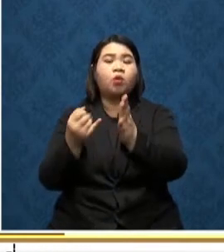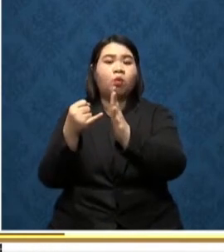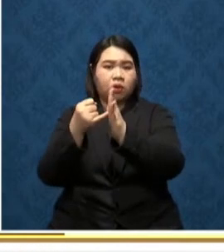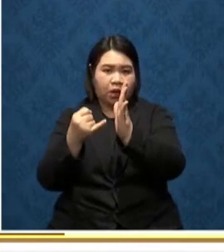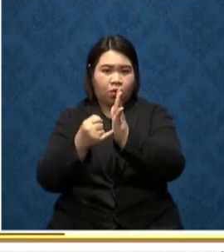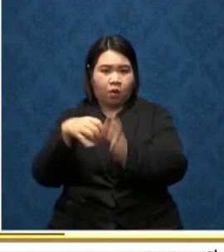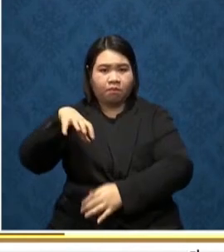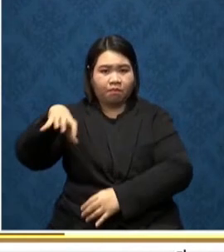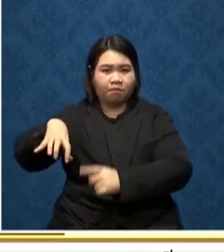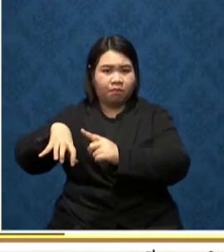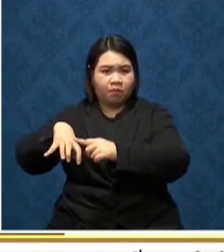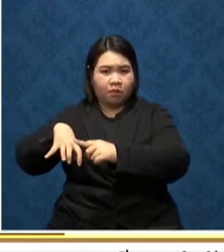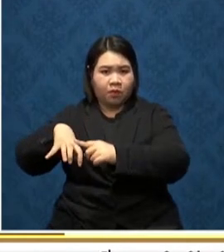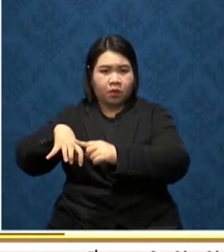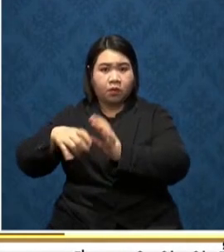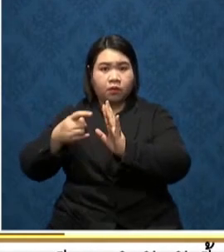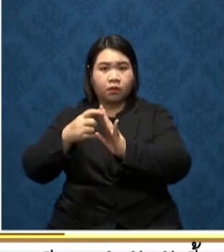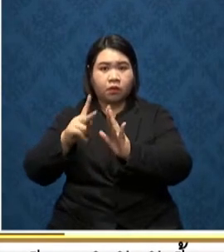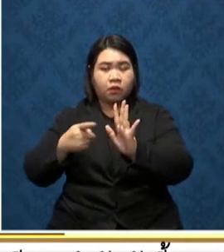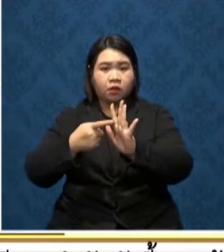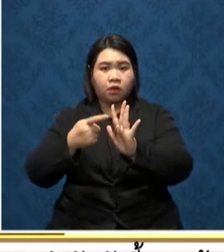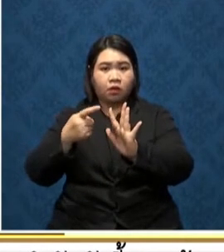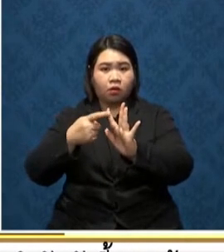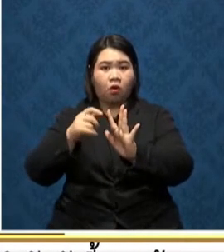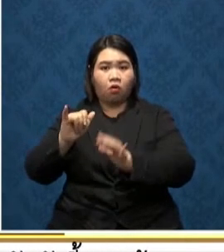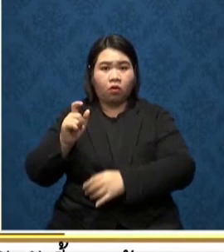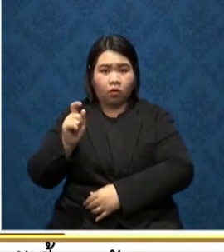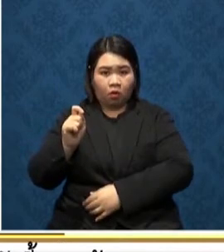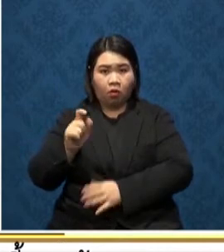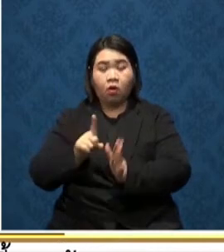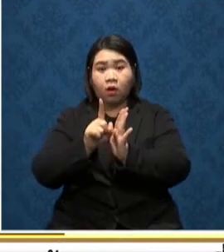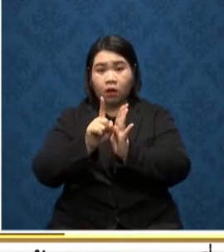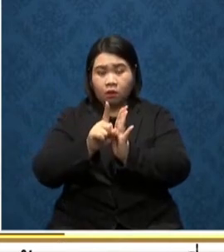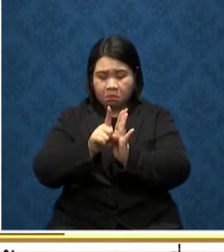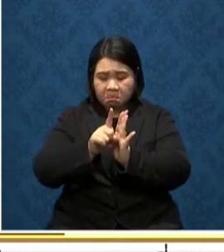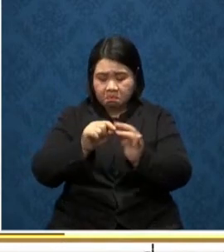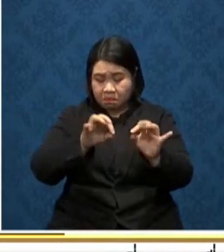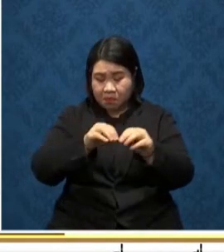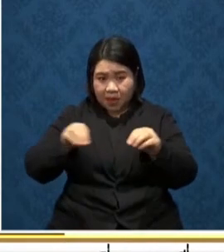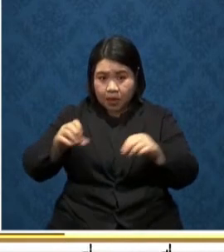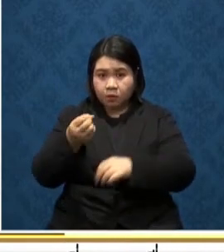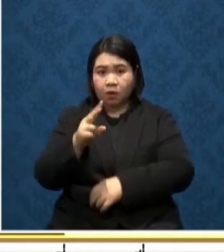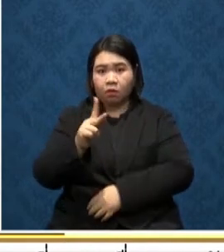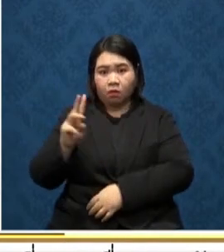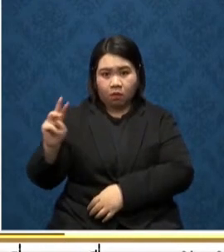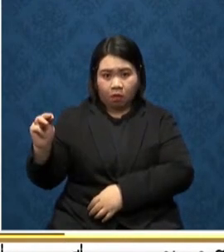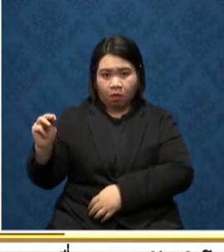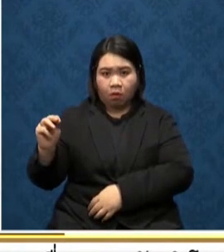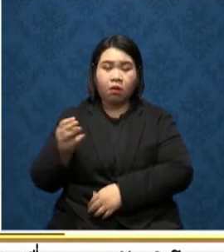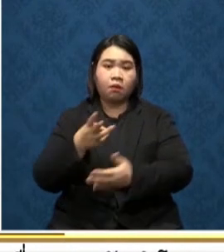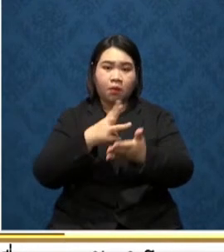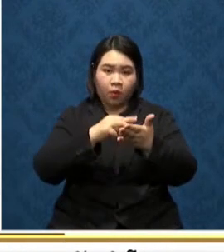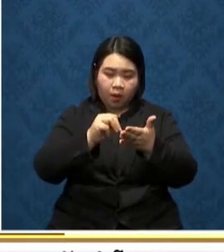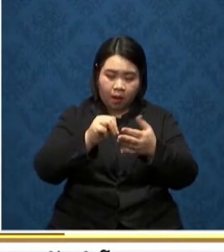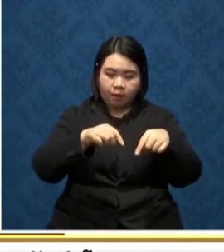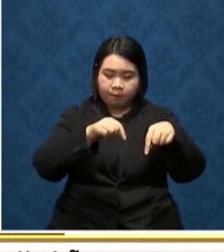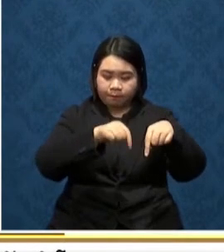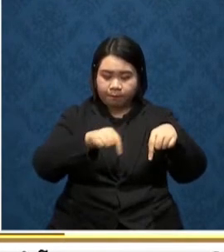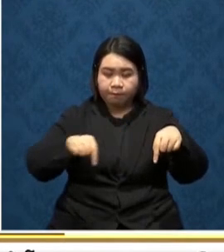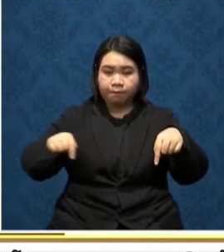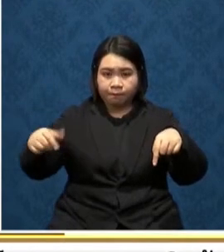แหงให่ที่ก่อยอ12 กิโลครับเดินทางผ่านหมาไ 2 หมาไลหไลลาชพัสงขราหมาไ